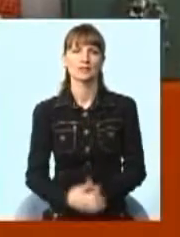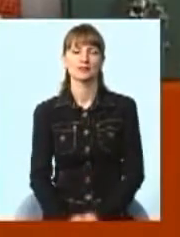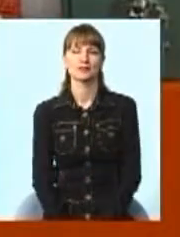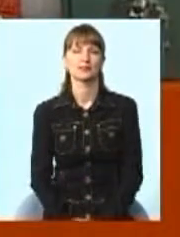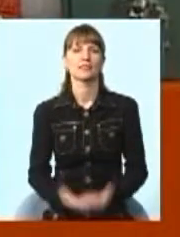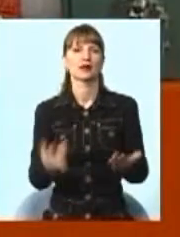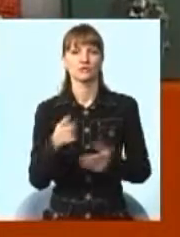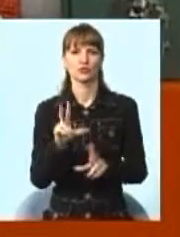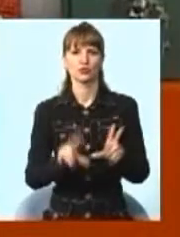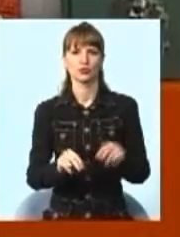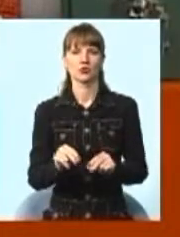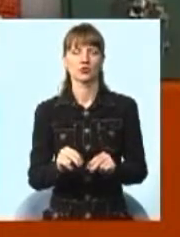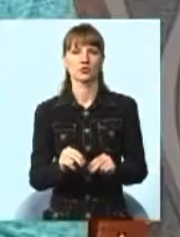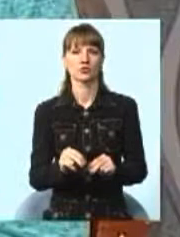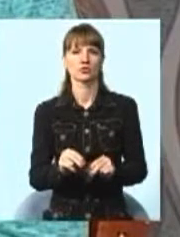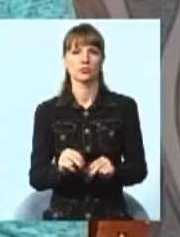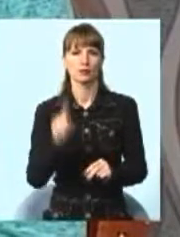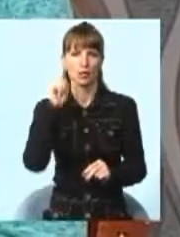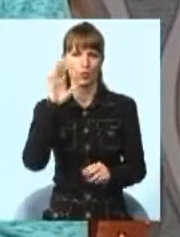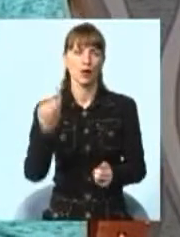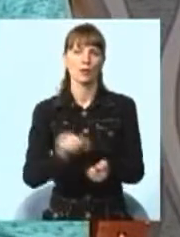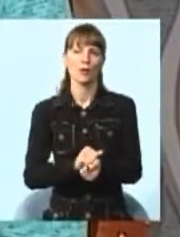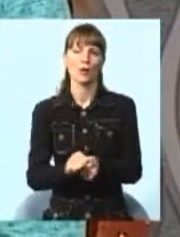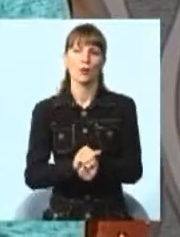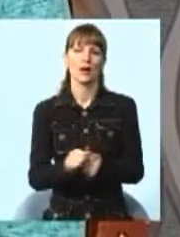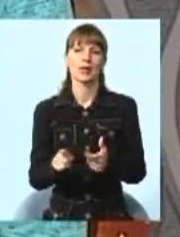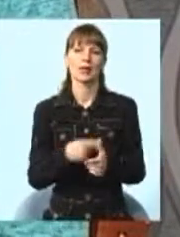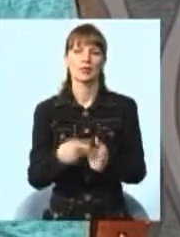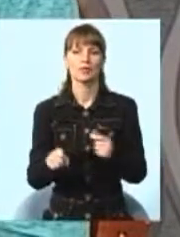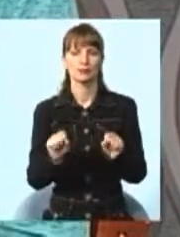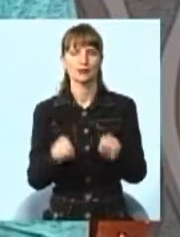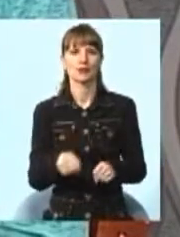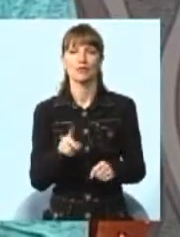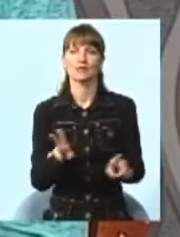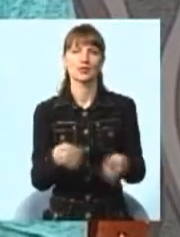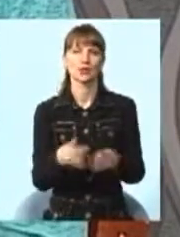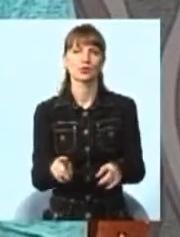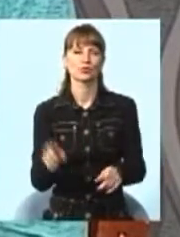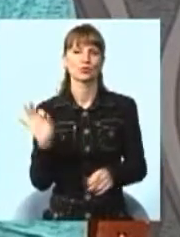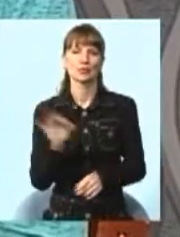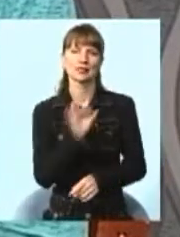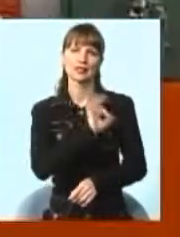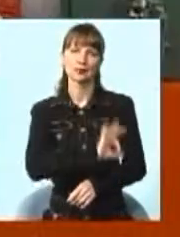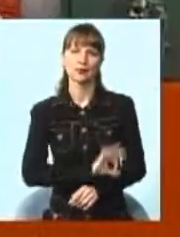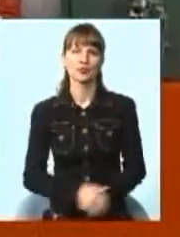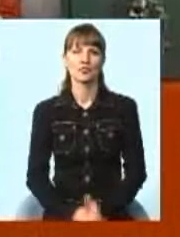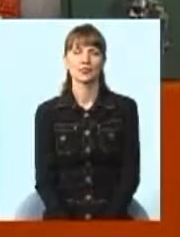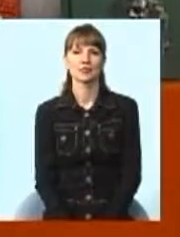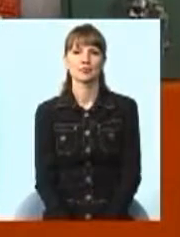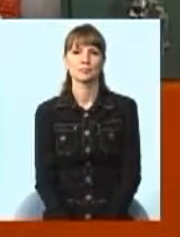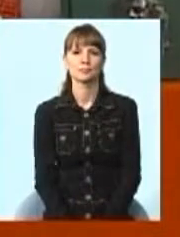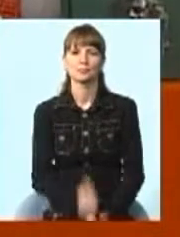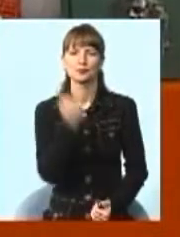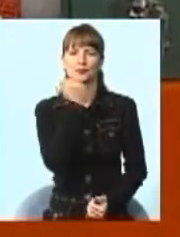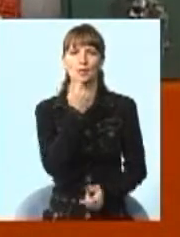Як ти вважаєш, чи взагалі популярний папір, чи, можливо, його не слід так часто використовувати?